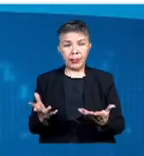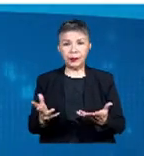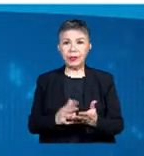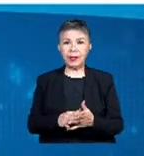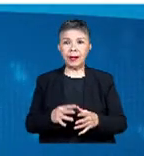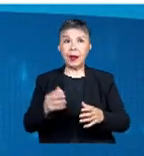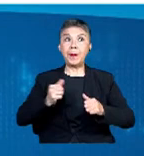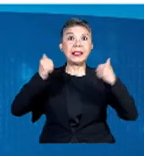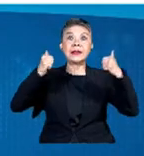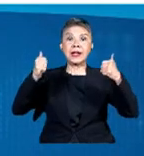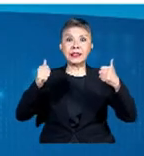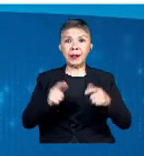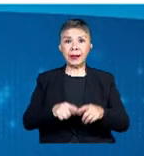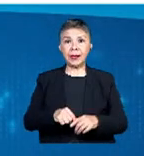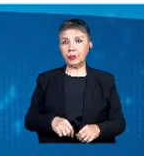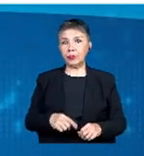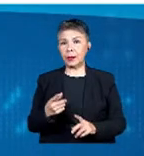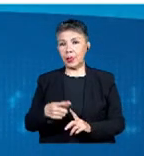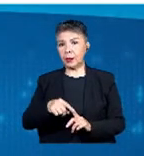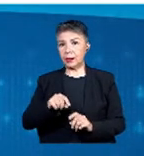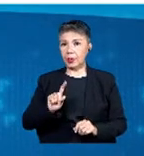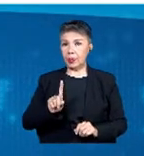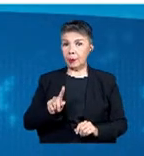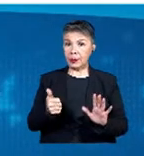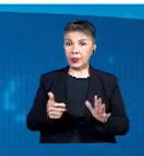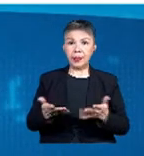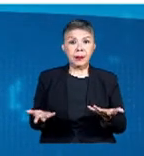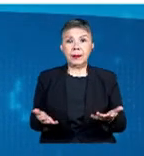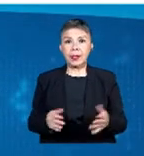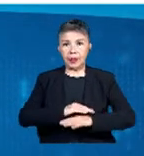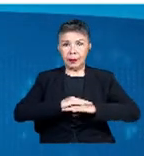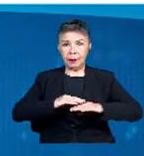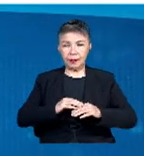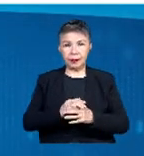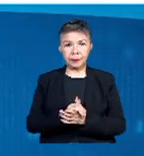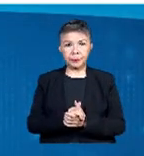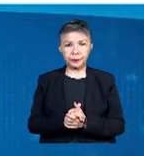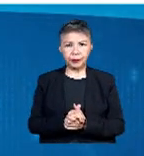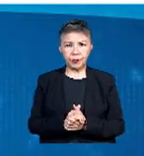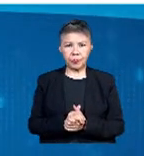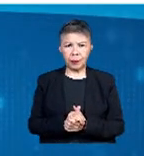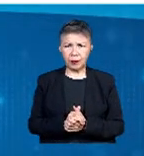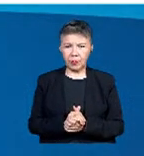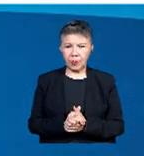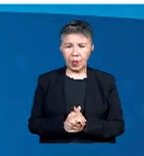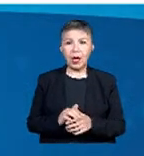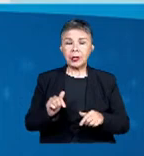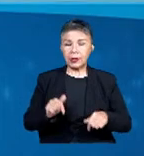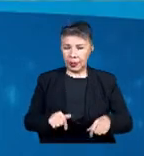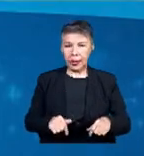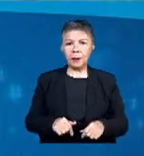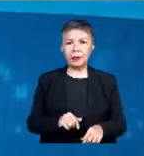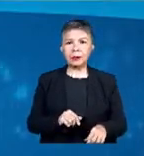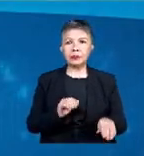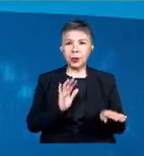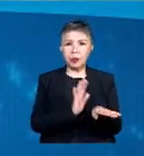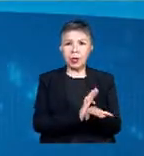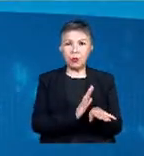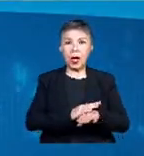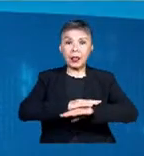Peparnas ke-16 ini? Iya, atlet Papua juga banyak yang disumbangkan untuk